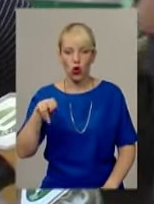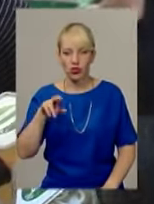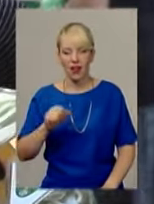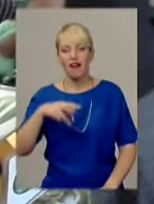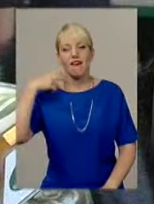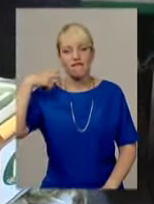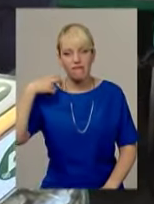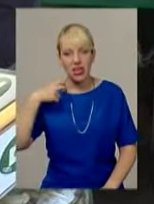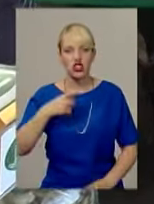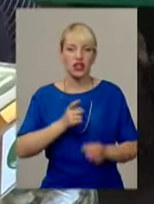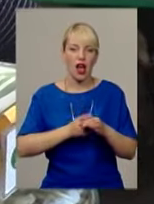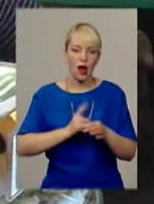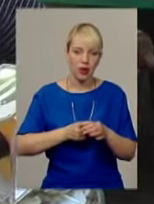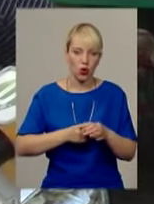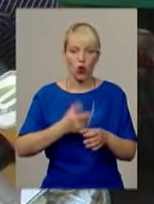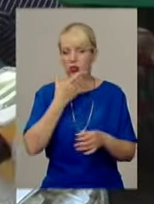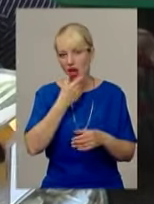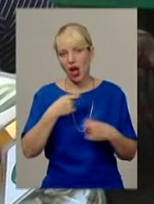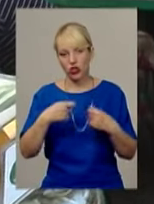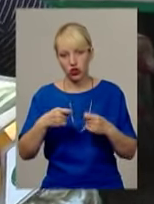Вишня, абрикосова,